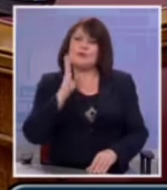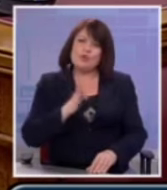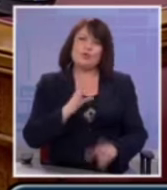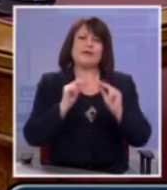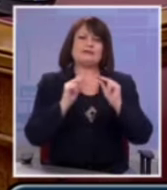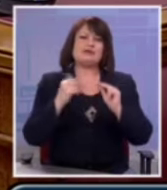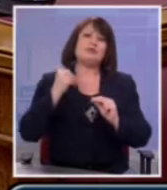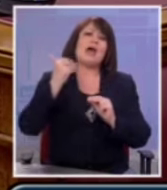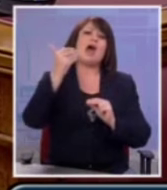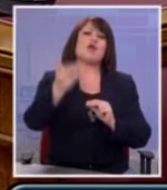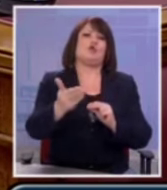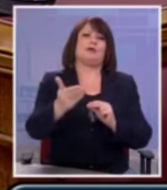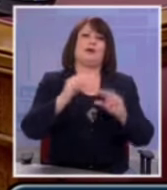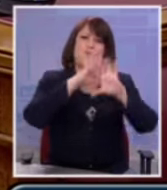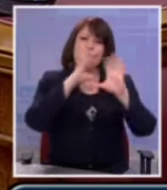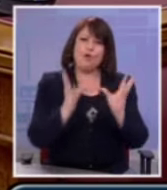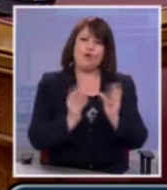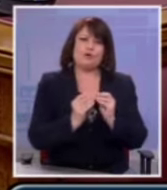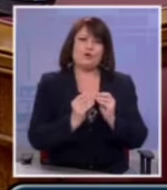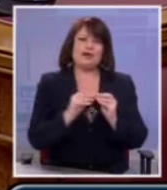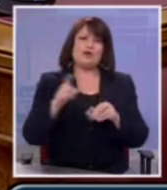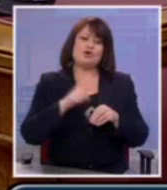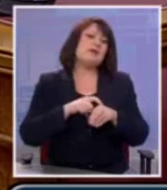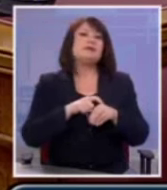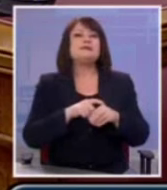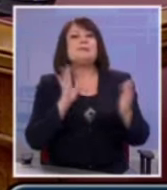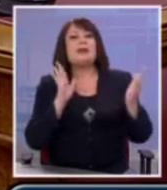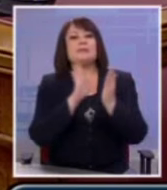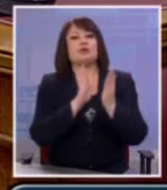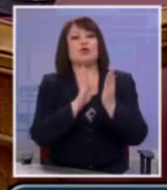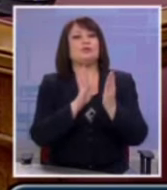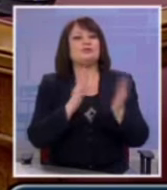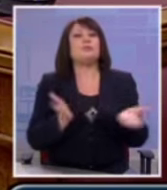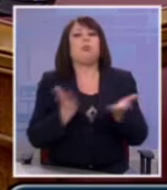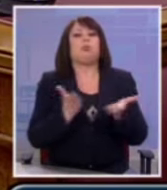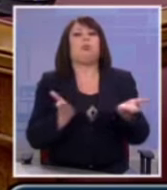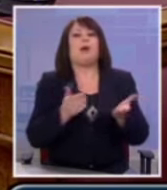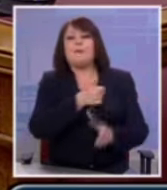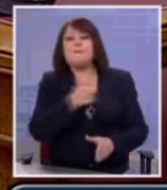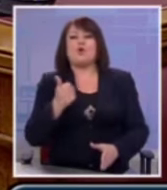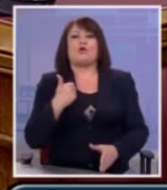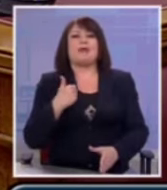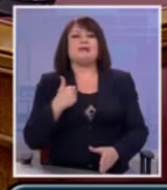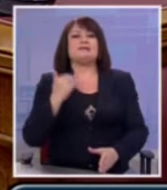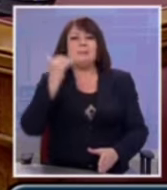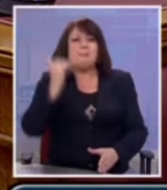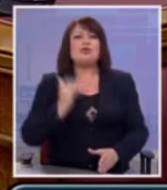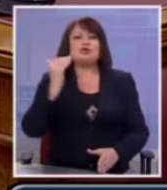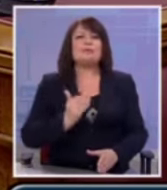συζητηθεί αργότερα, ολοκληρωμένα και όχι να αντιμετωπιστεί έτσι μονοσήμαντα και μονομερώς με μειώσεις,